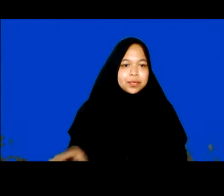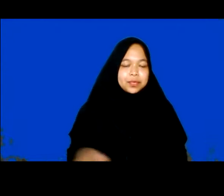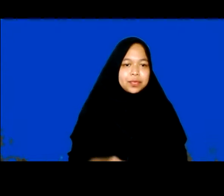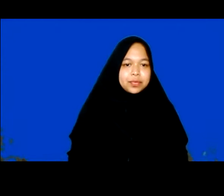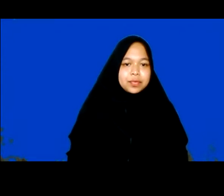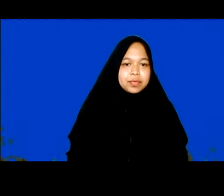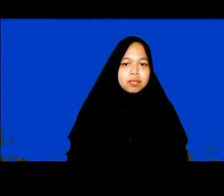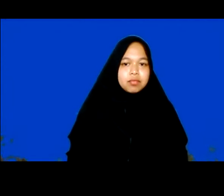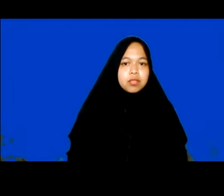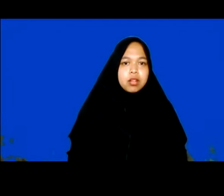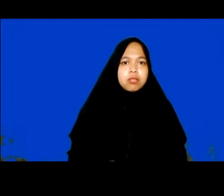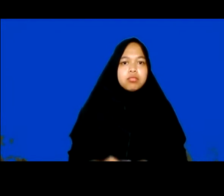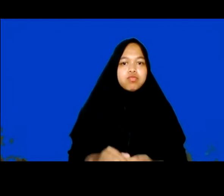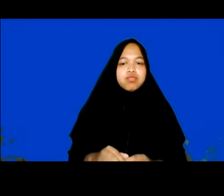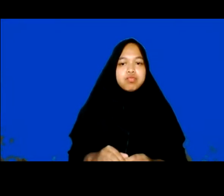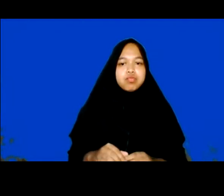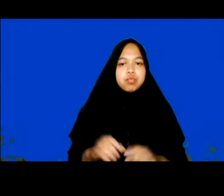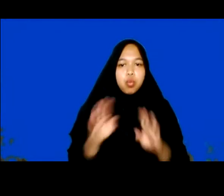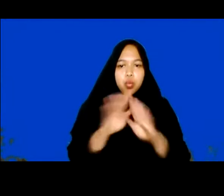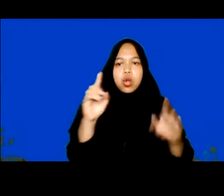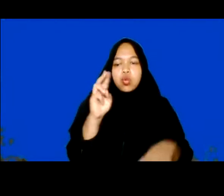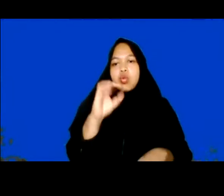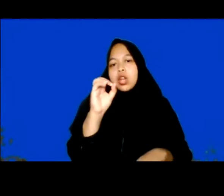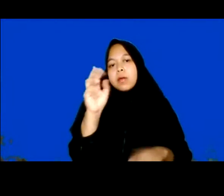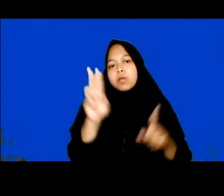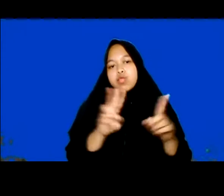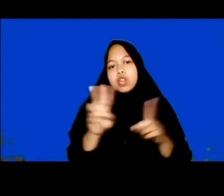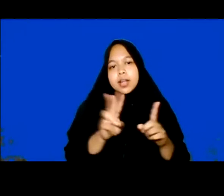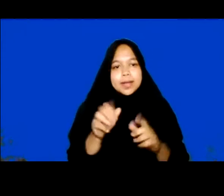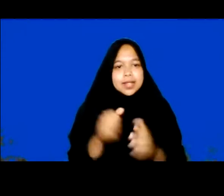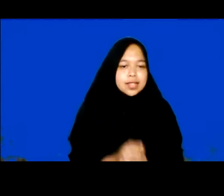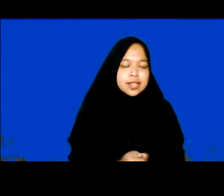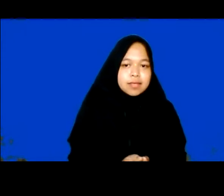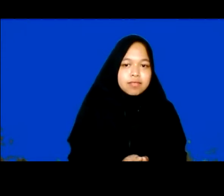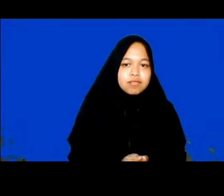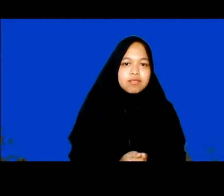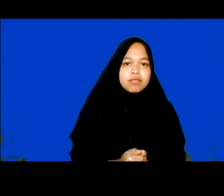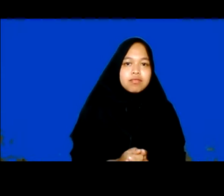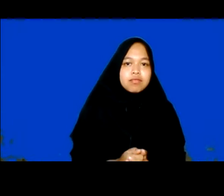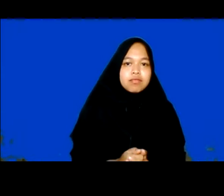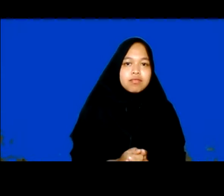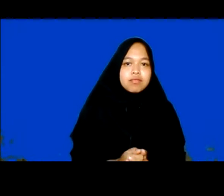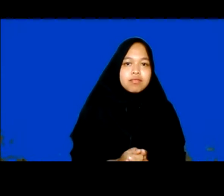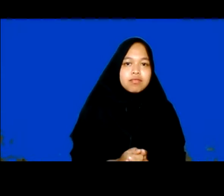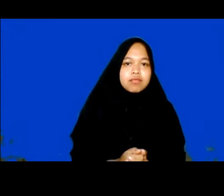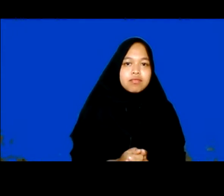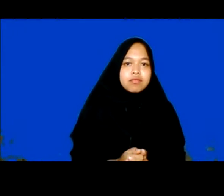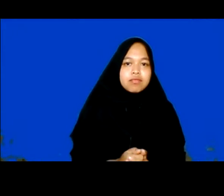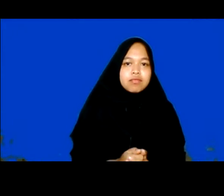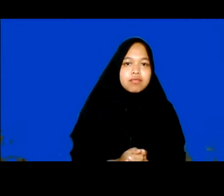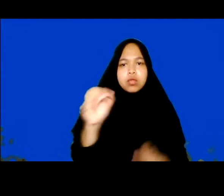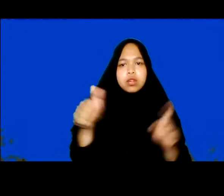tahun 2012 ya, dimulai dari sablon kaos tadi, akhirnya nanti berubah ke kulit tahun 2016. Nah, kenapa dipilih